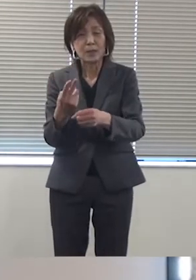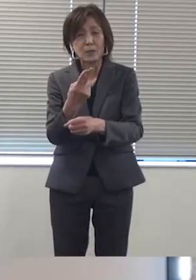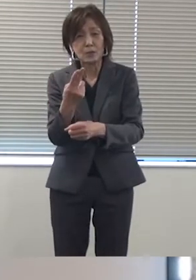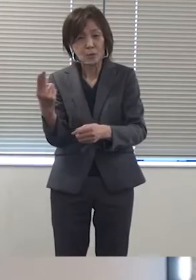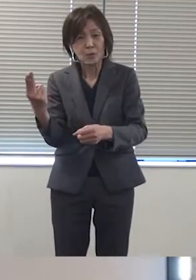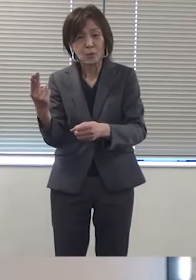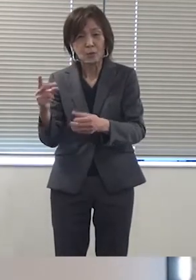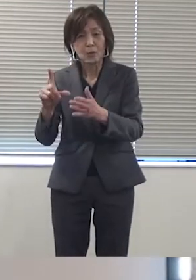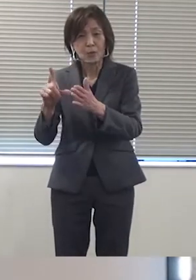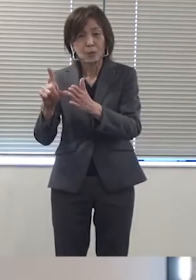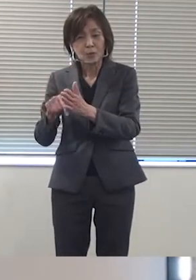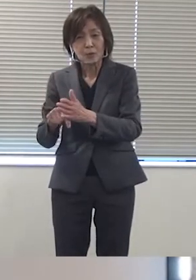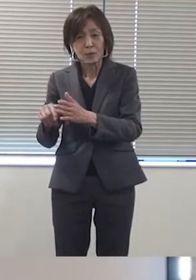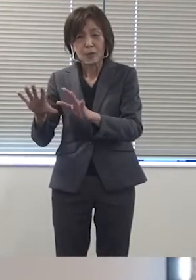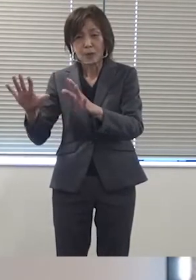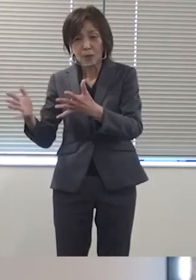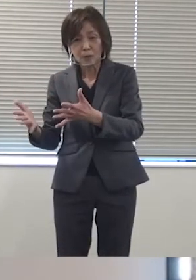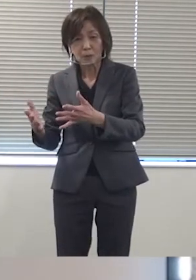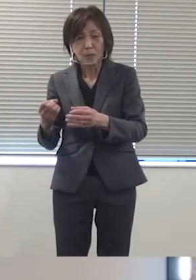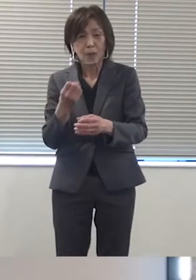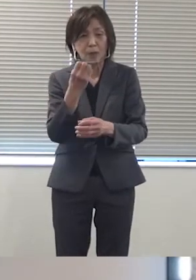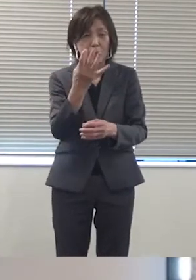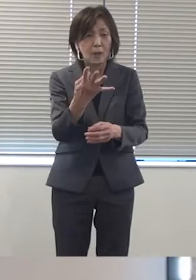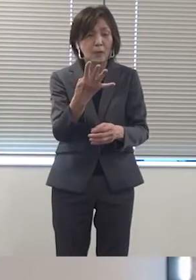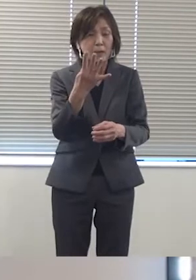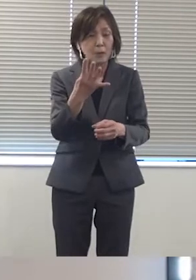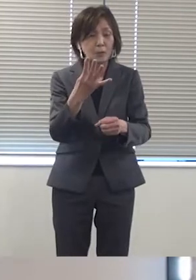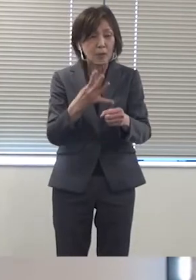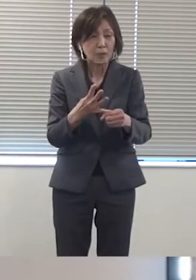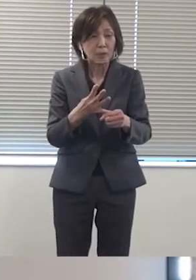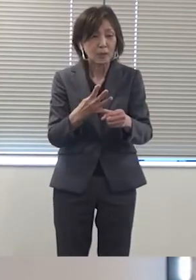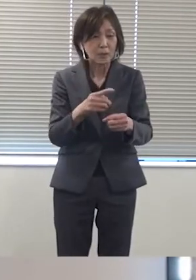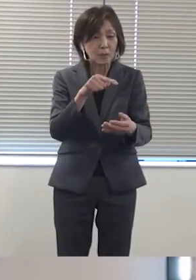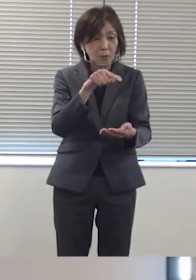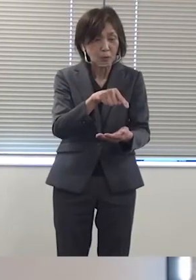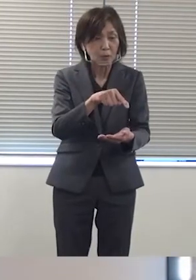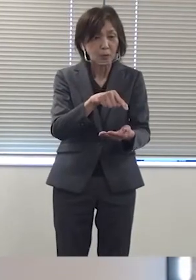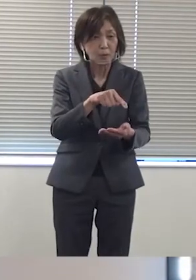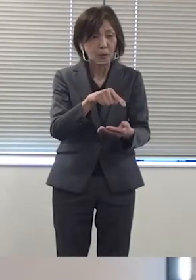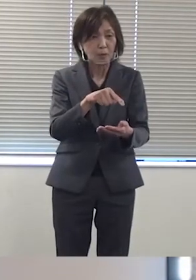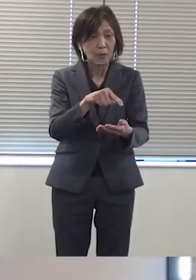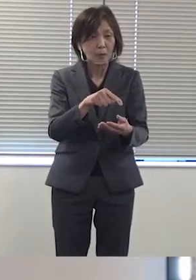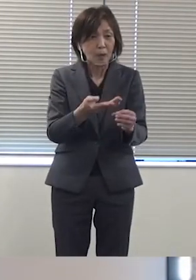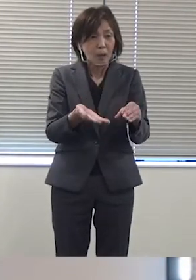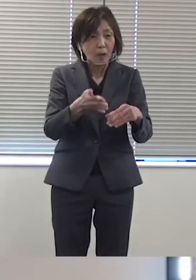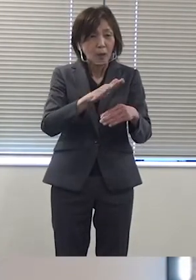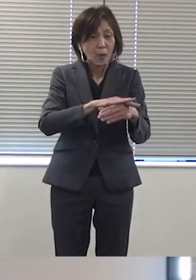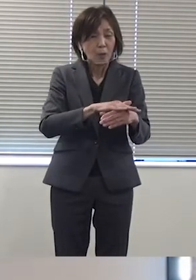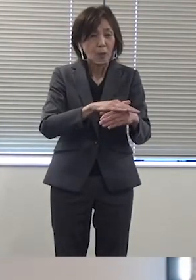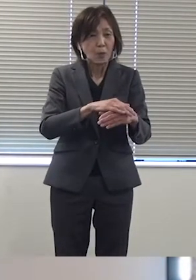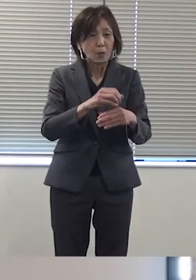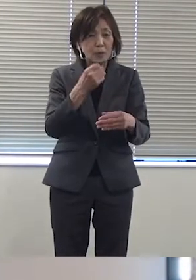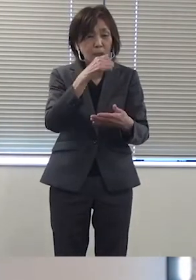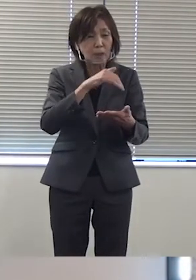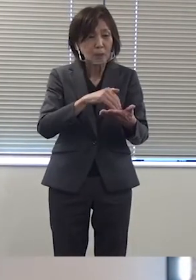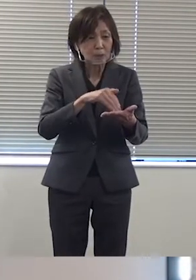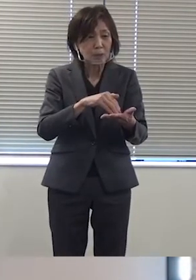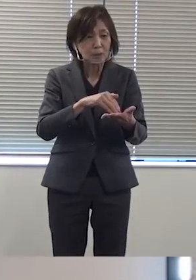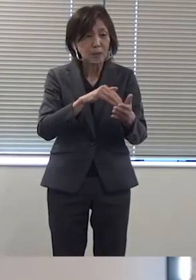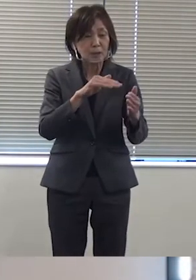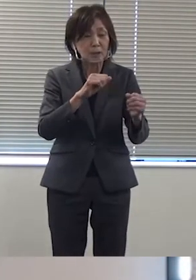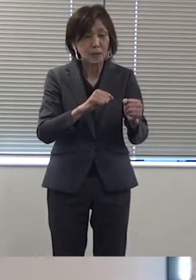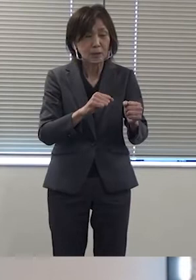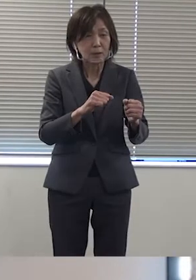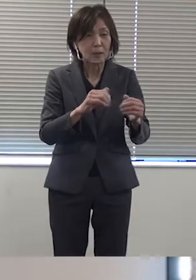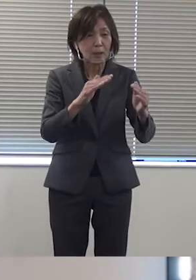ですけれど、あの自宅療養者が ものすごく増えてますので、今日々800人前後自宅療養がいたので、例えば